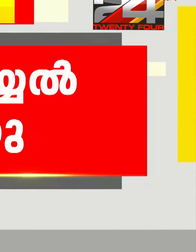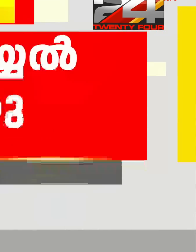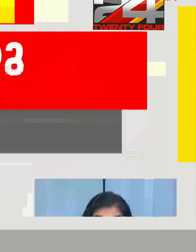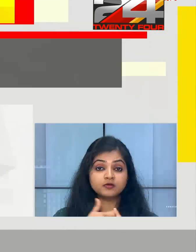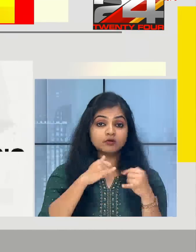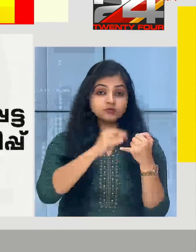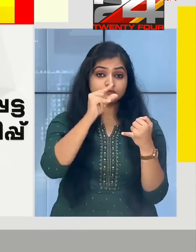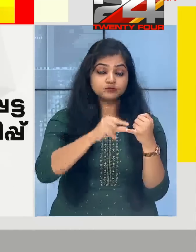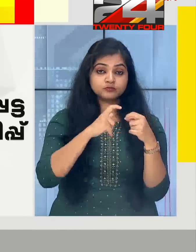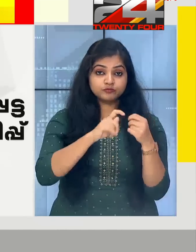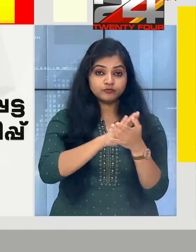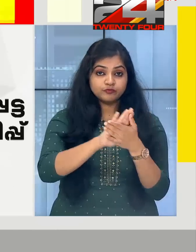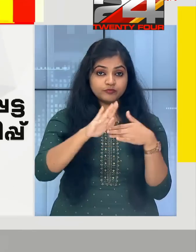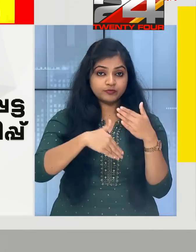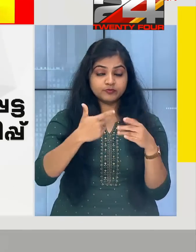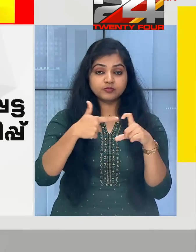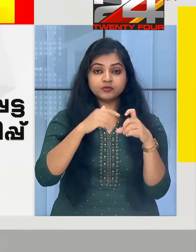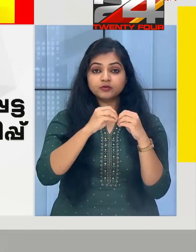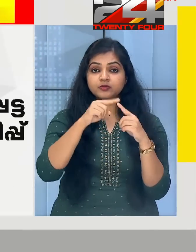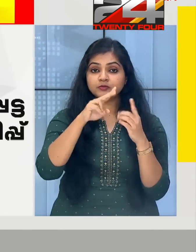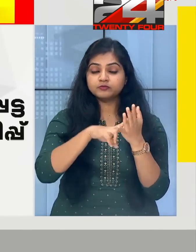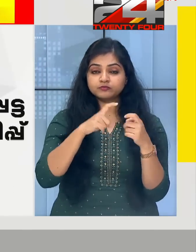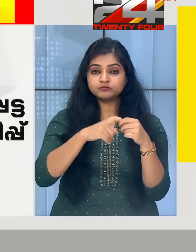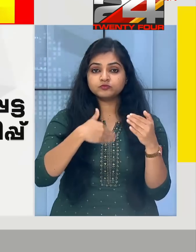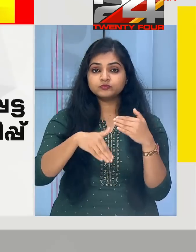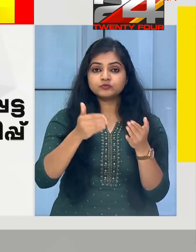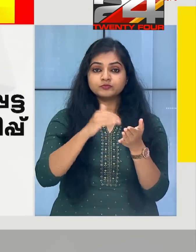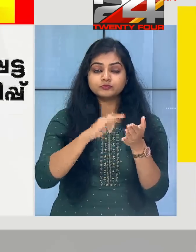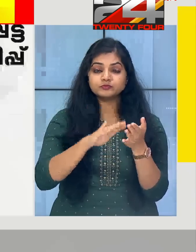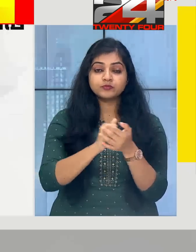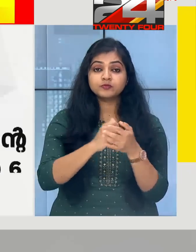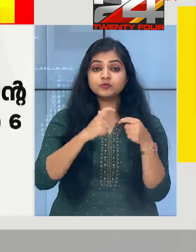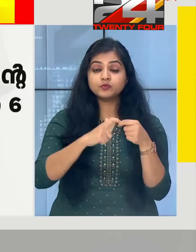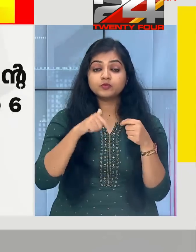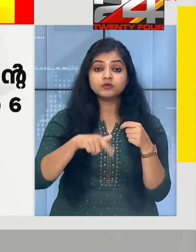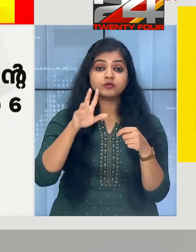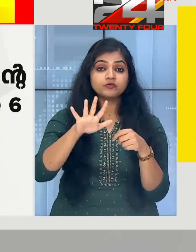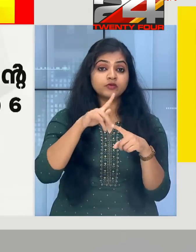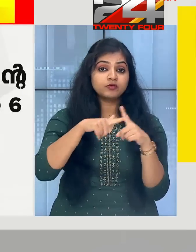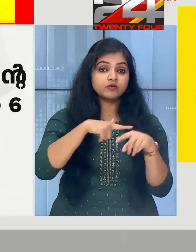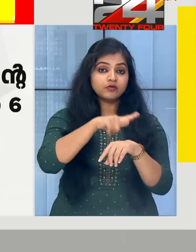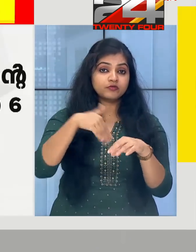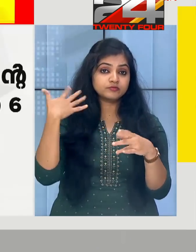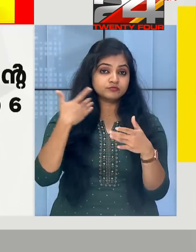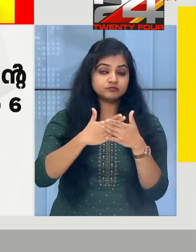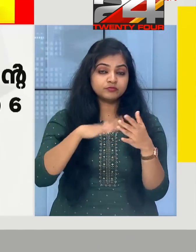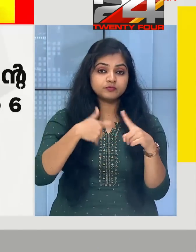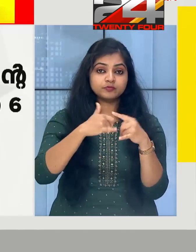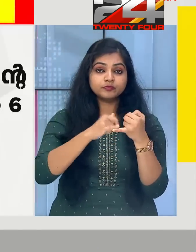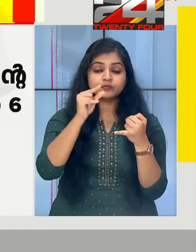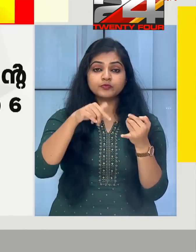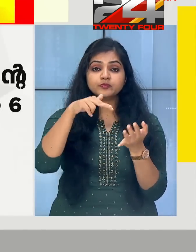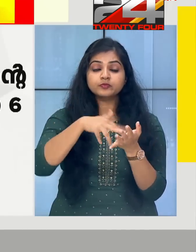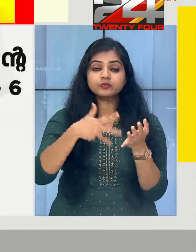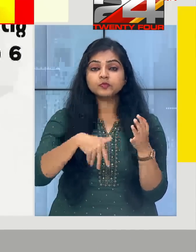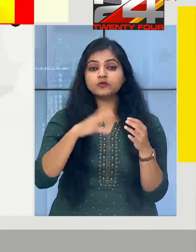അബ്രഹാമിൻ്റെ ചോദ്യം ചെയ്യൽ നടക്കുമെന്നാണ് ഏറ്റവും ഒടുവിൽ മനസ്സിലാക്കുന്നത്. എന്തായാലും ചോദ്യം ചെയ്യൽ 5.5 മണിക്കൂർ പിന്നിട്ടിരിക്കുന്നു. കെ സുധാകരൻ ഇപ്പോഴും ഉള്ളത് ക്രൈംബ്രാഞ്ച്